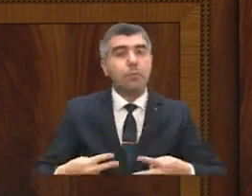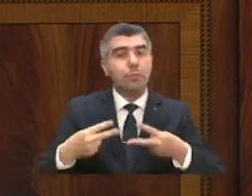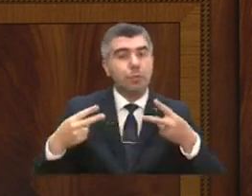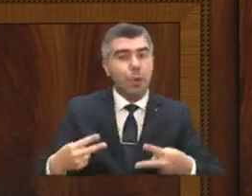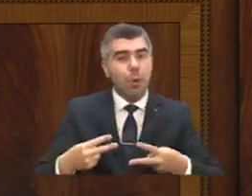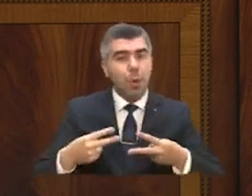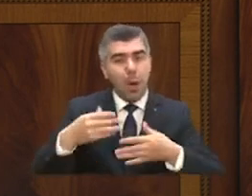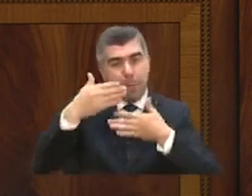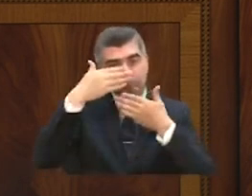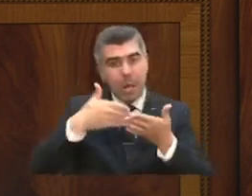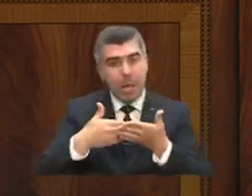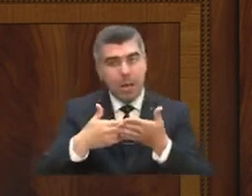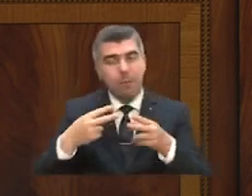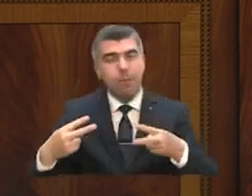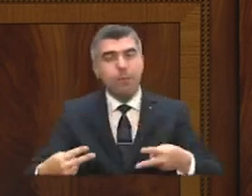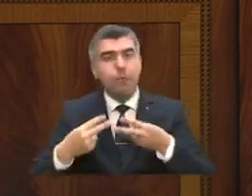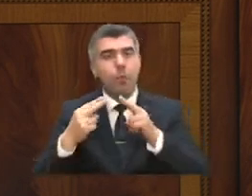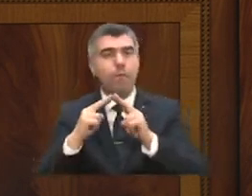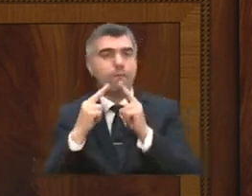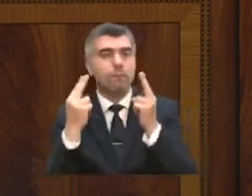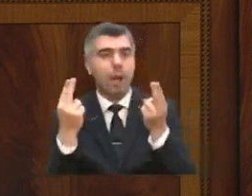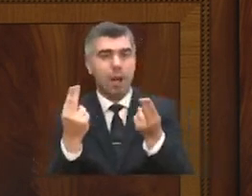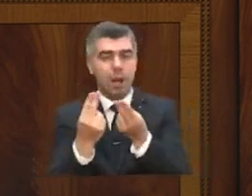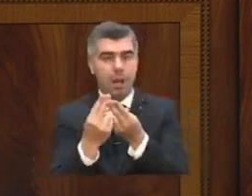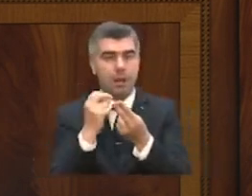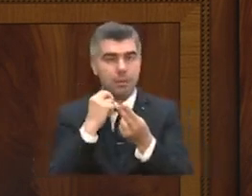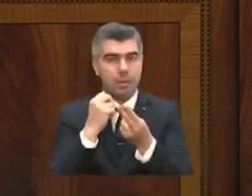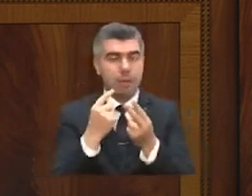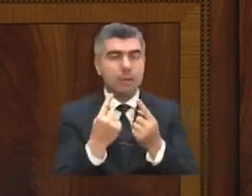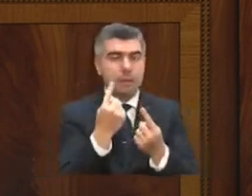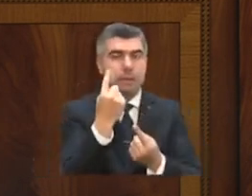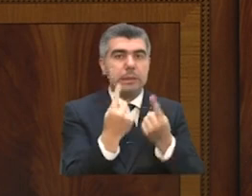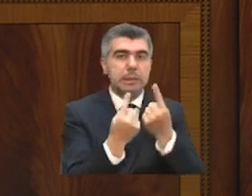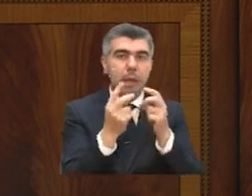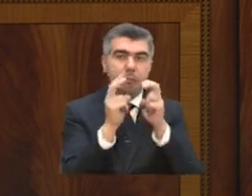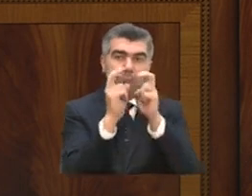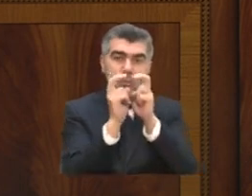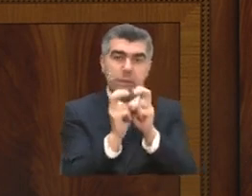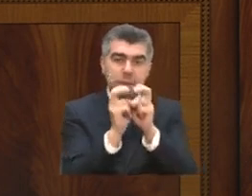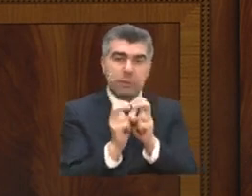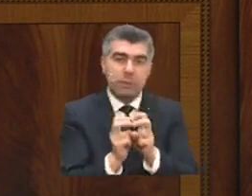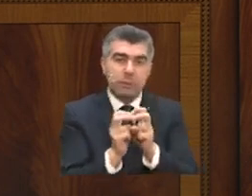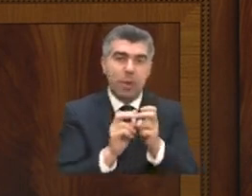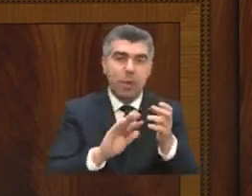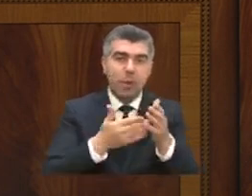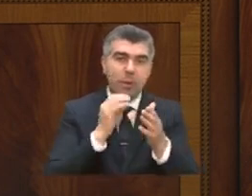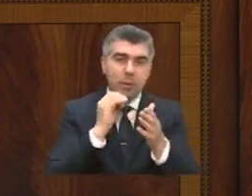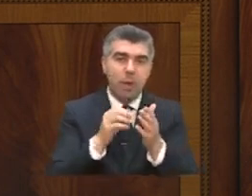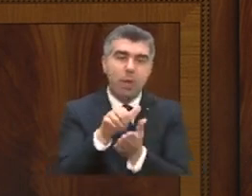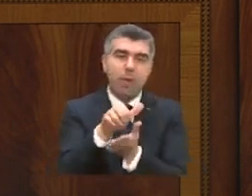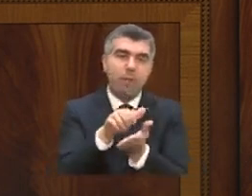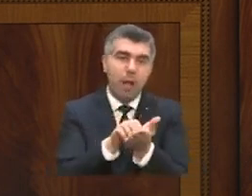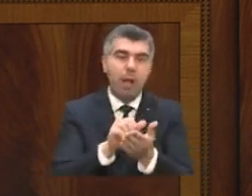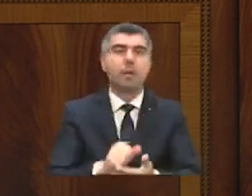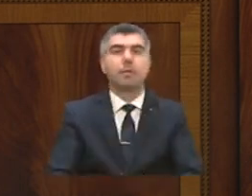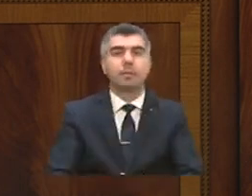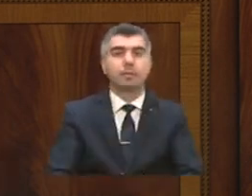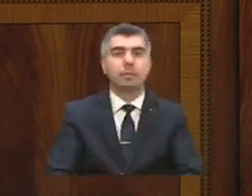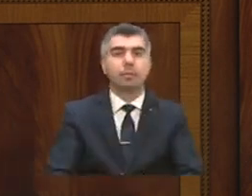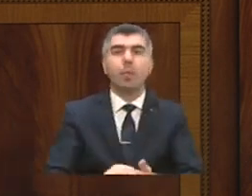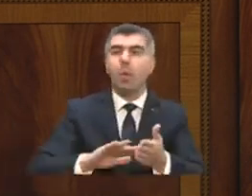الخارجية، وهو ما سيقلص من التراجع المتوقع في الناتج الداخلي الفلاحي. على